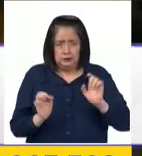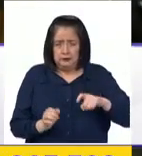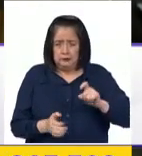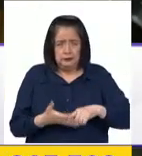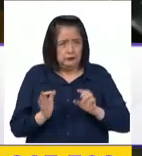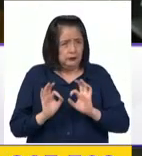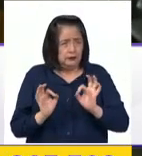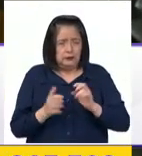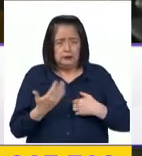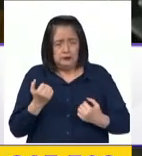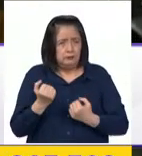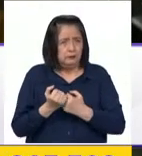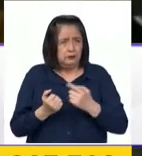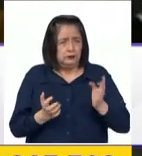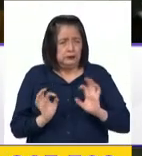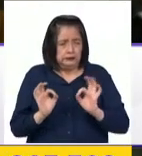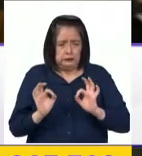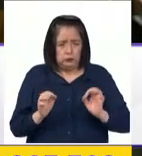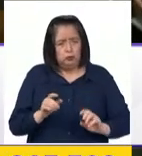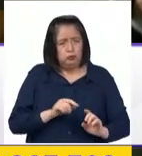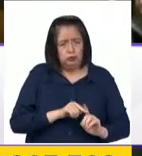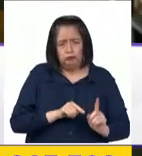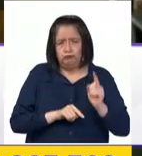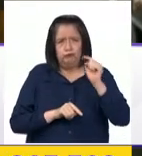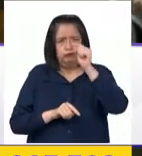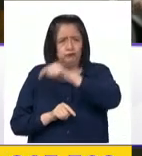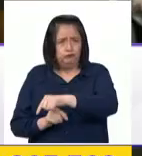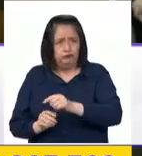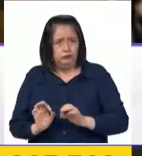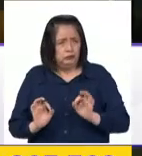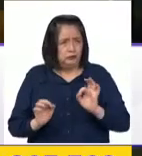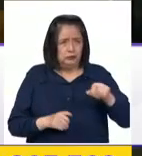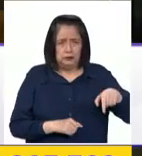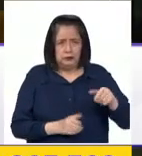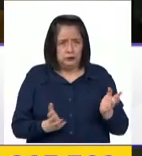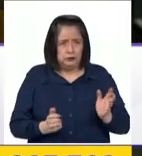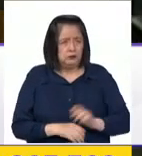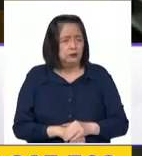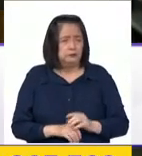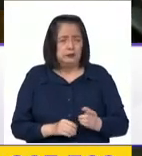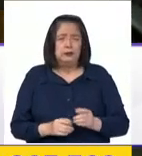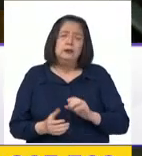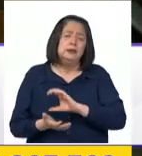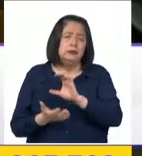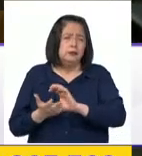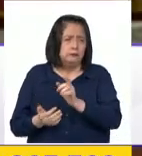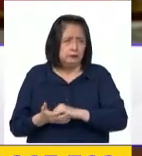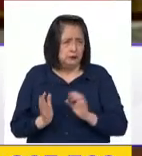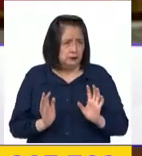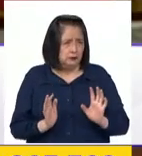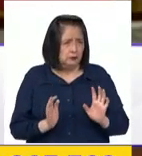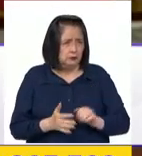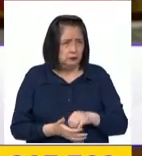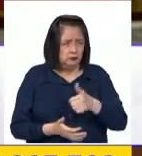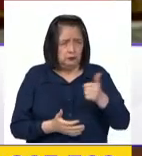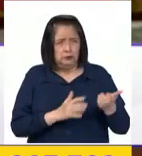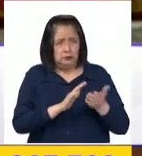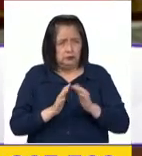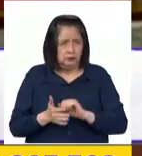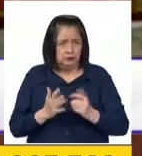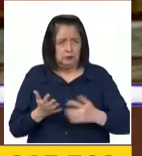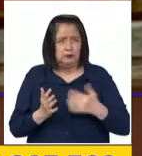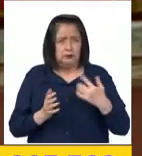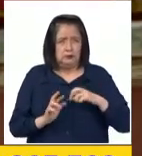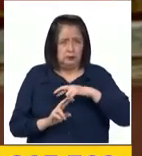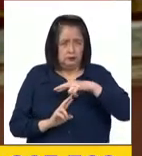против них. В этом нет никакой необходимости. Никакой. Никакие ракеты с нашей территории туда не